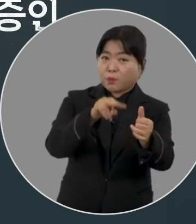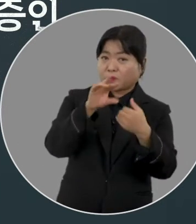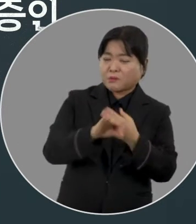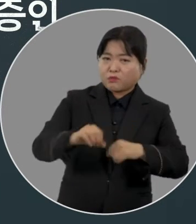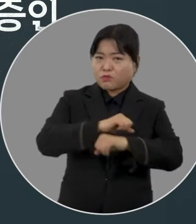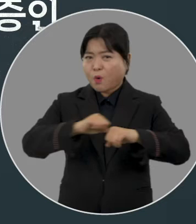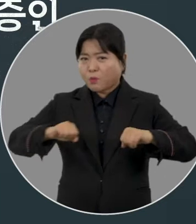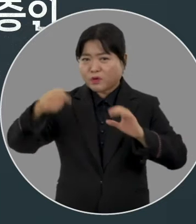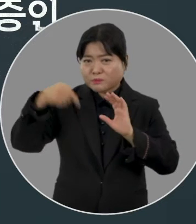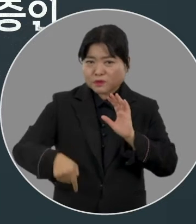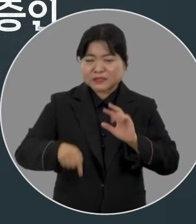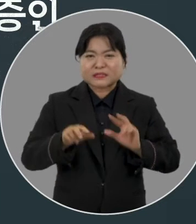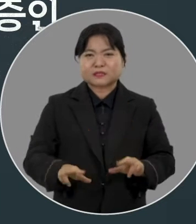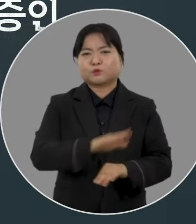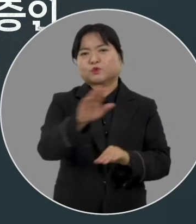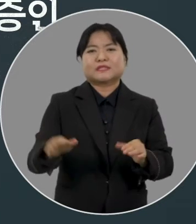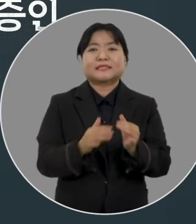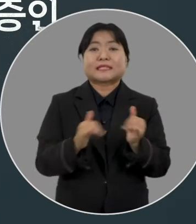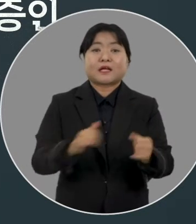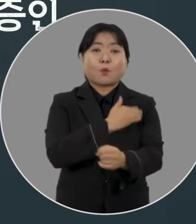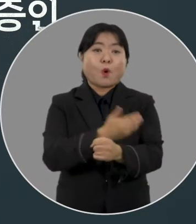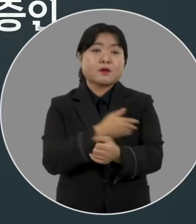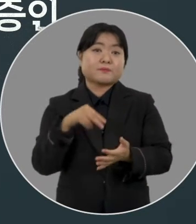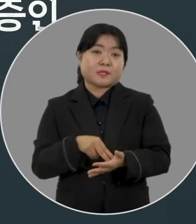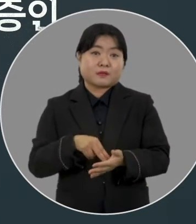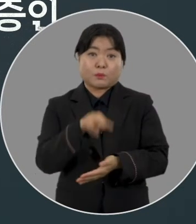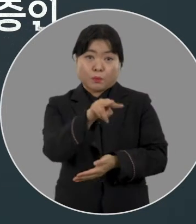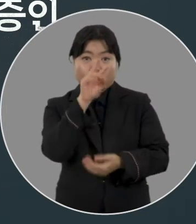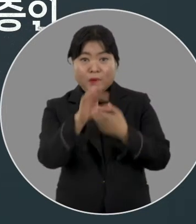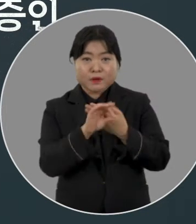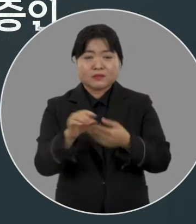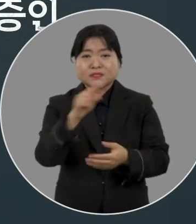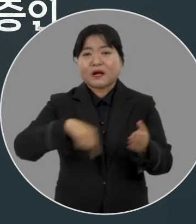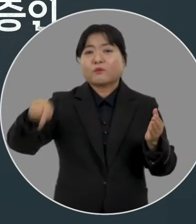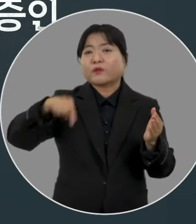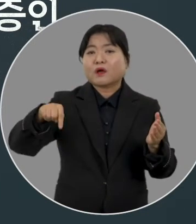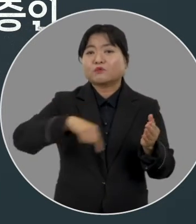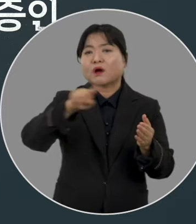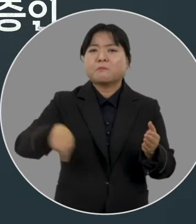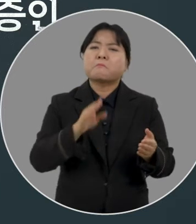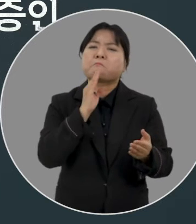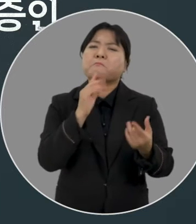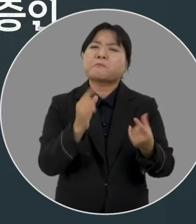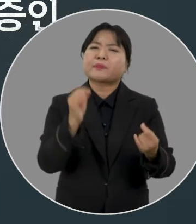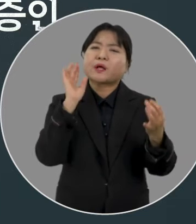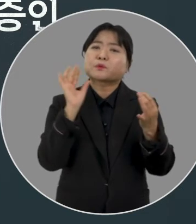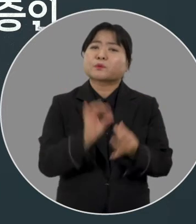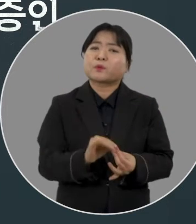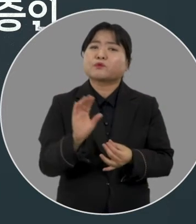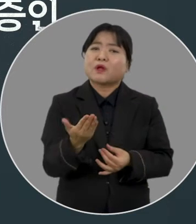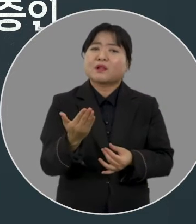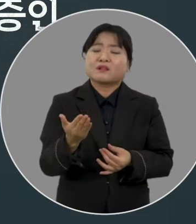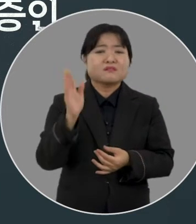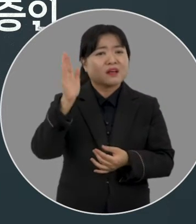넓고 깊어진 우리 시대 인간의 권리의 입장에서 본다면 이 가운데 우리가 그렇다 하고 진지하게